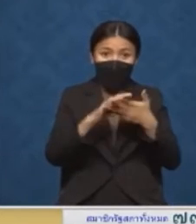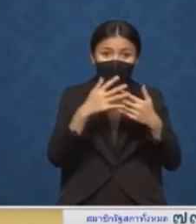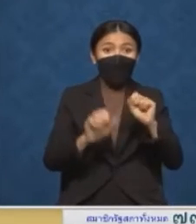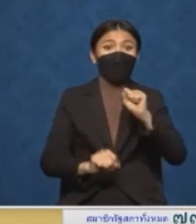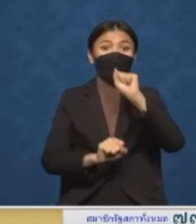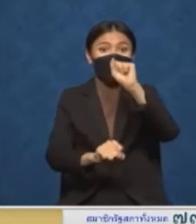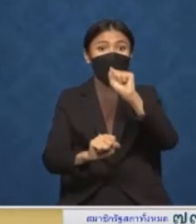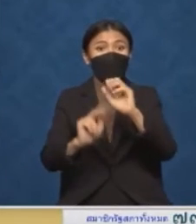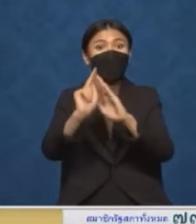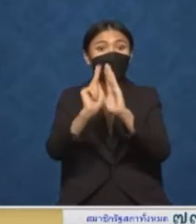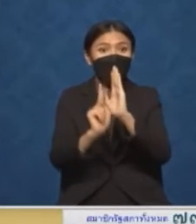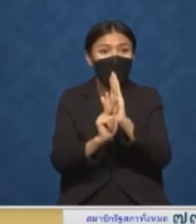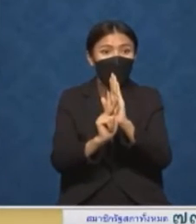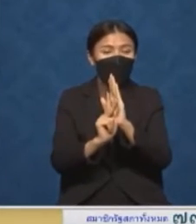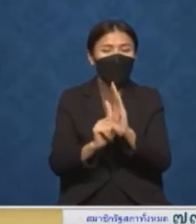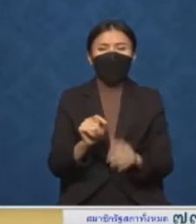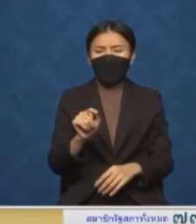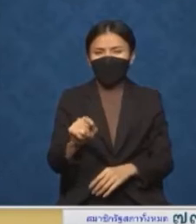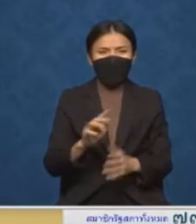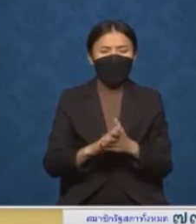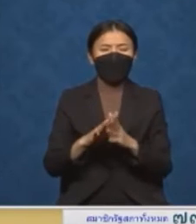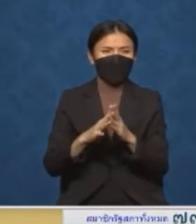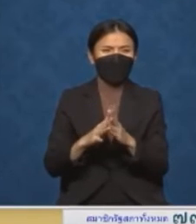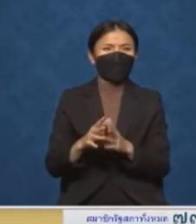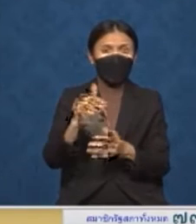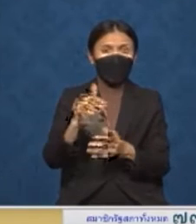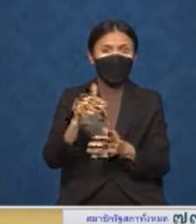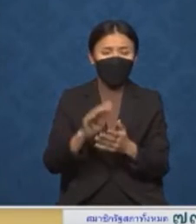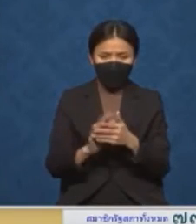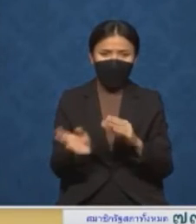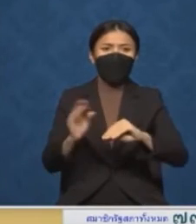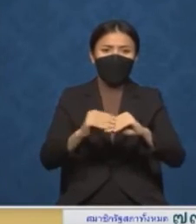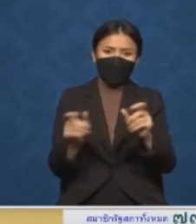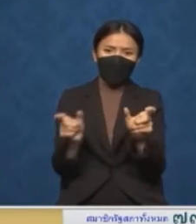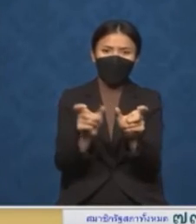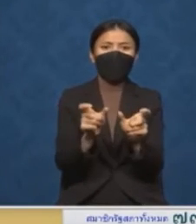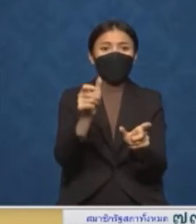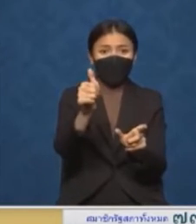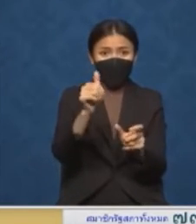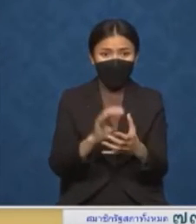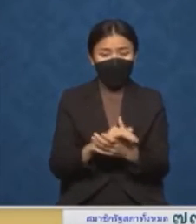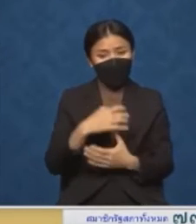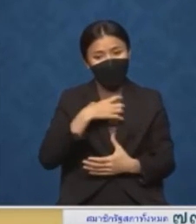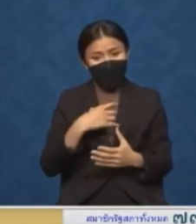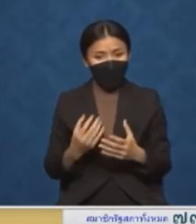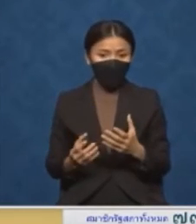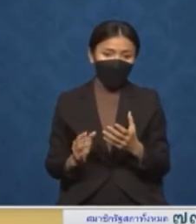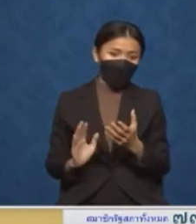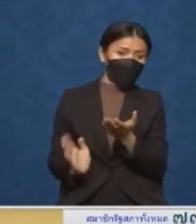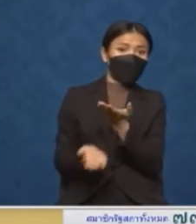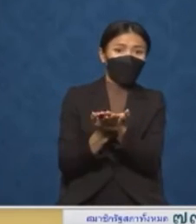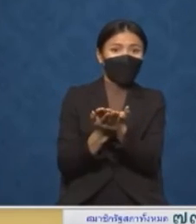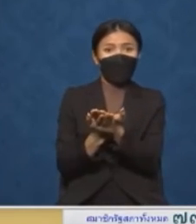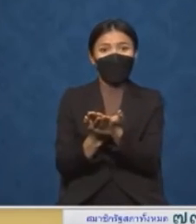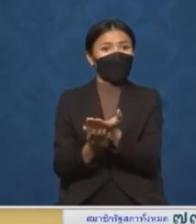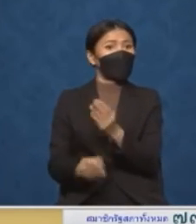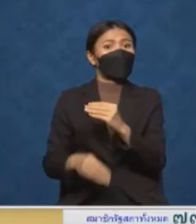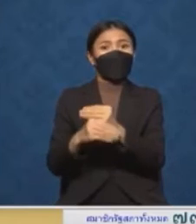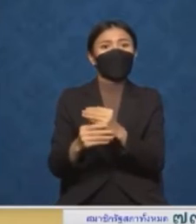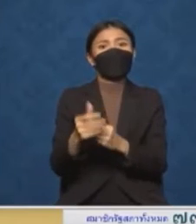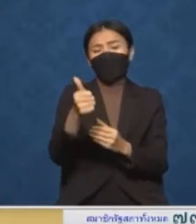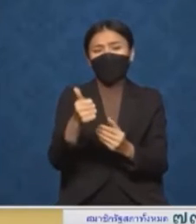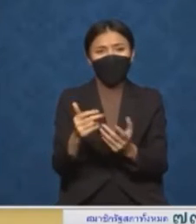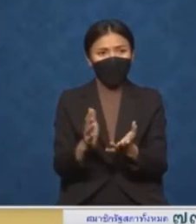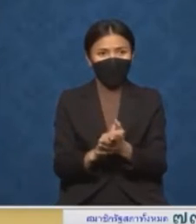แล้วตรงนั้นเองก็สามารถมาเติมได้ครับท่านจะบันทึกในข้อสังเกตจะเพิ่มในหลักการอะไรก็ได้ทั้งหมดทำได้หม